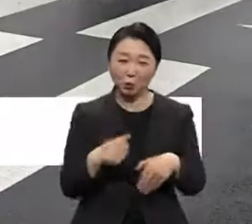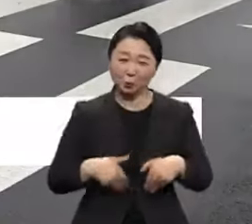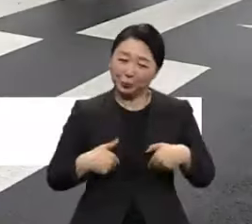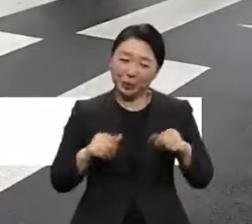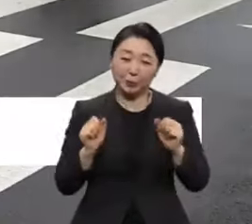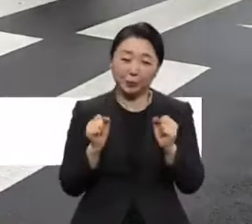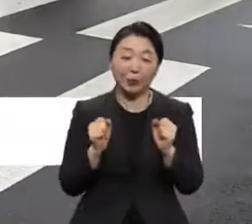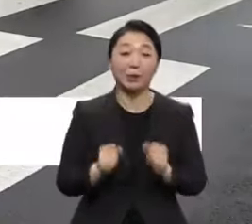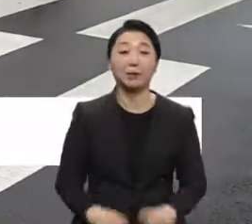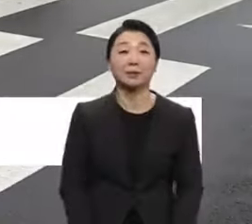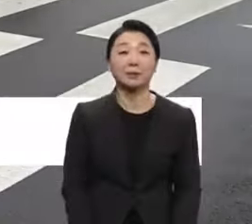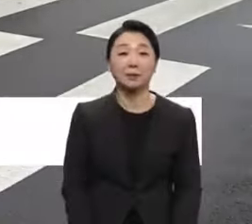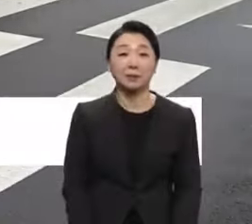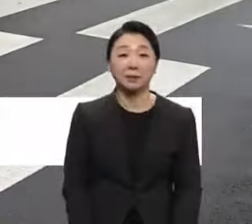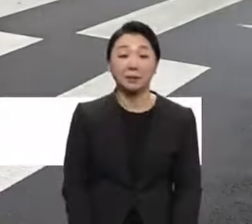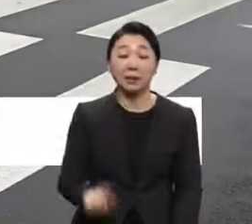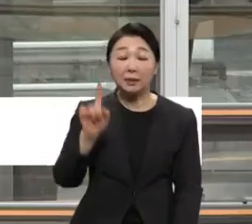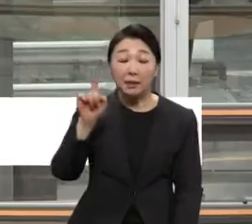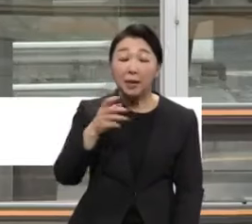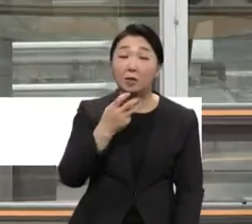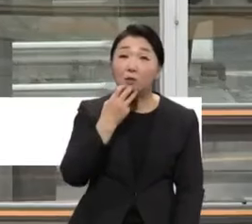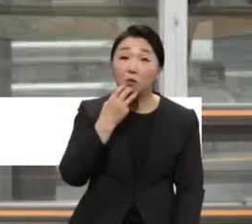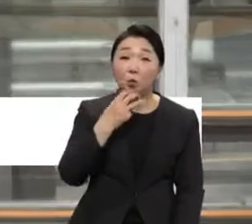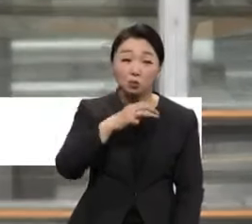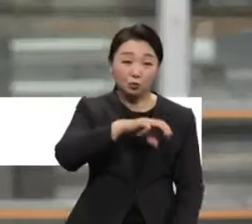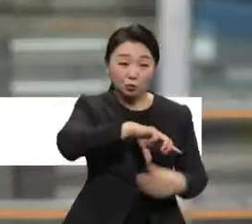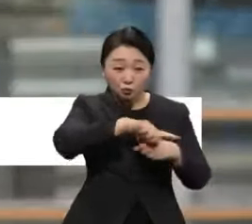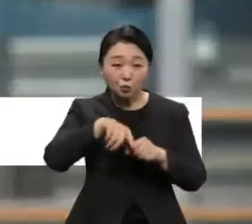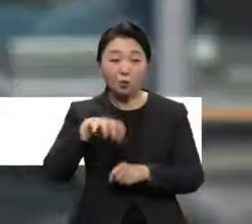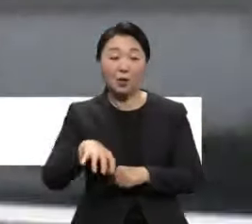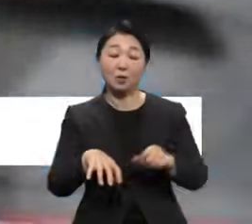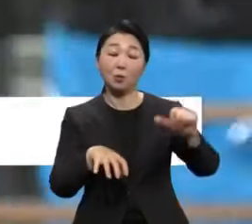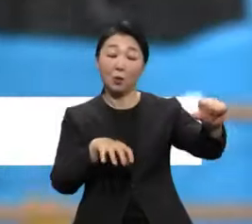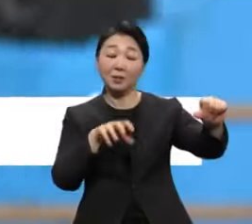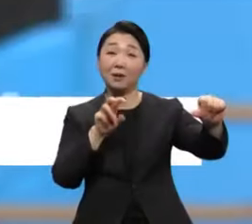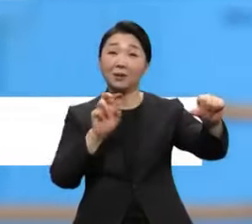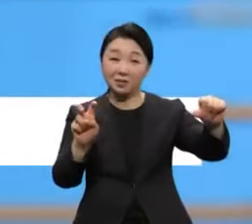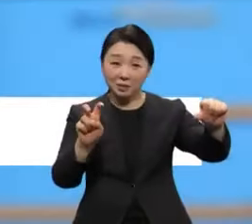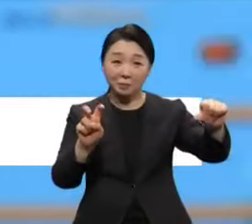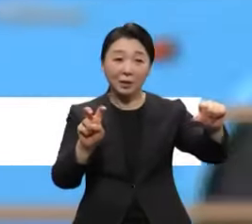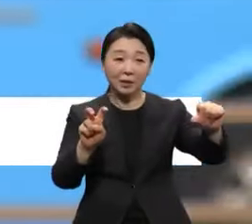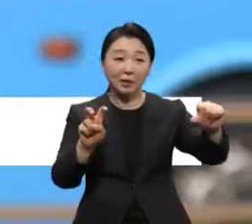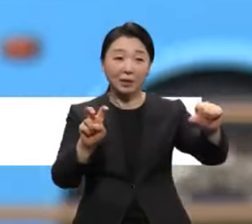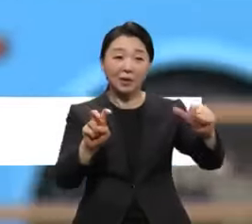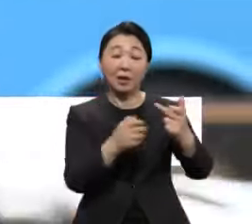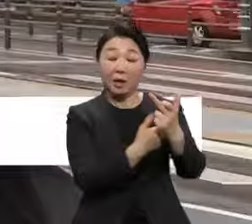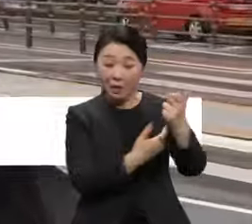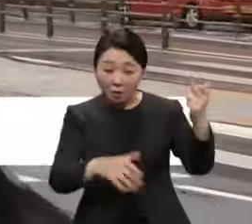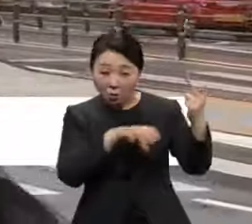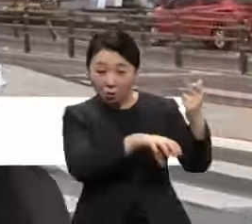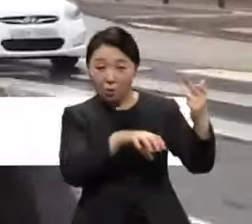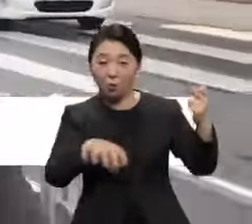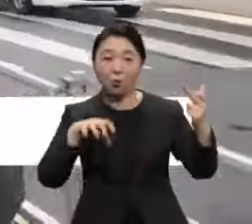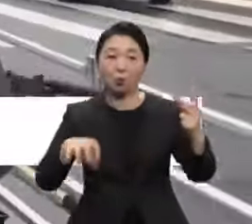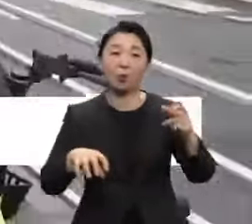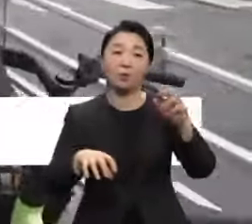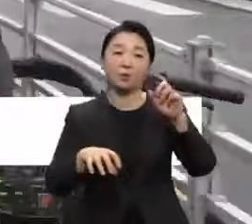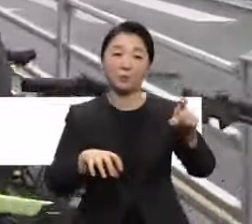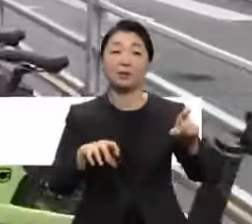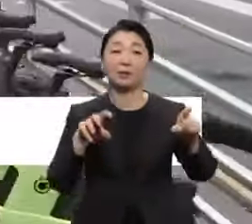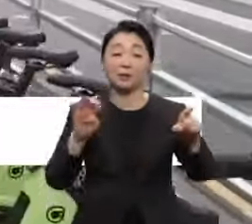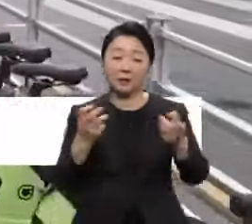내일까지 서울을 비롯한 수도권의 5에서 20mm 강원영동과 남부 지역은 10에서 40mm